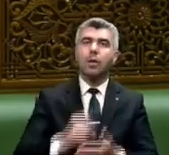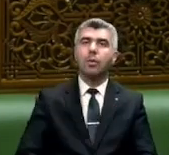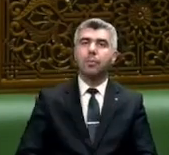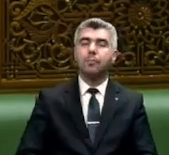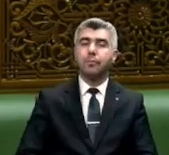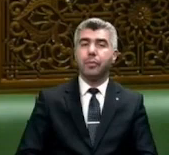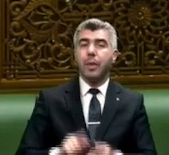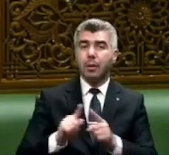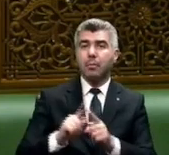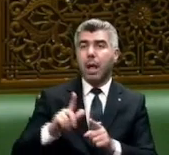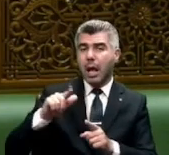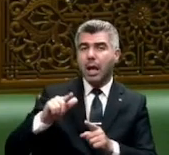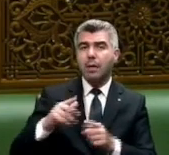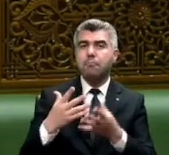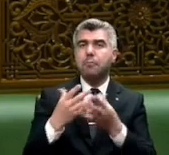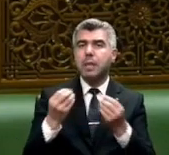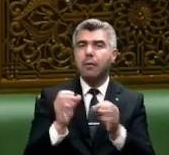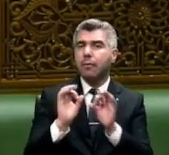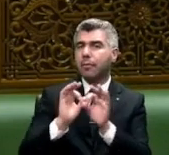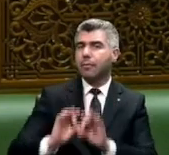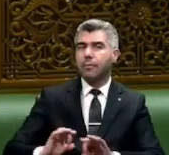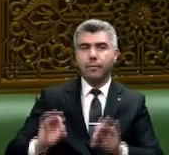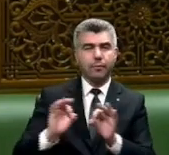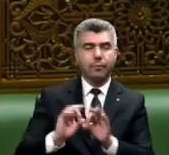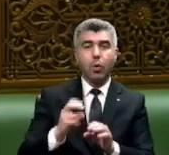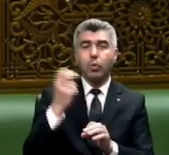للحقيقه واحد المجموعه ديال الامكانات